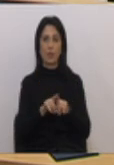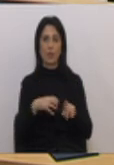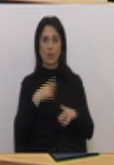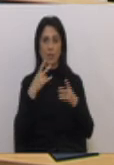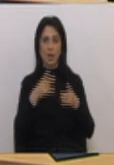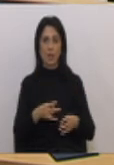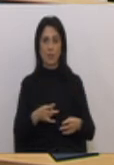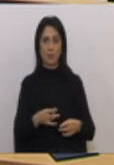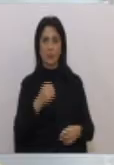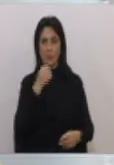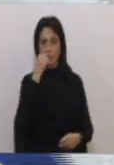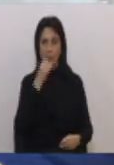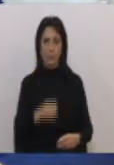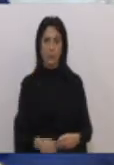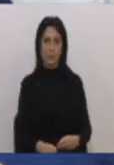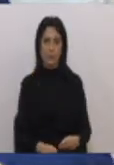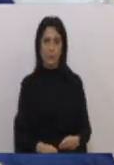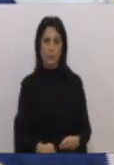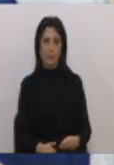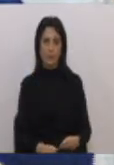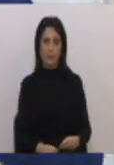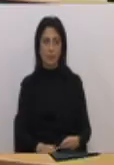ტრაგედია. მადლობთ.